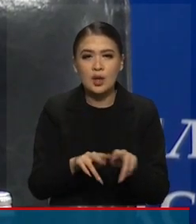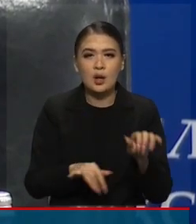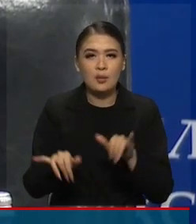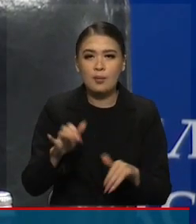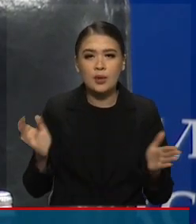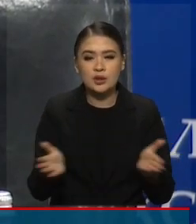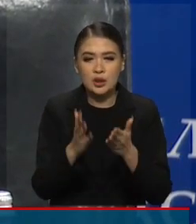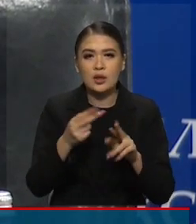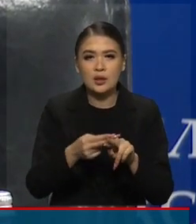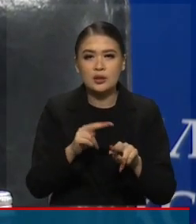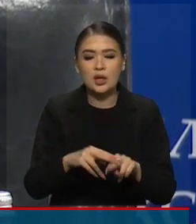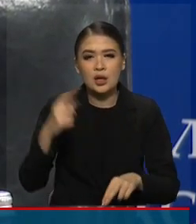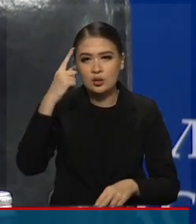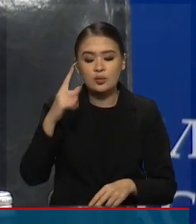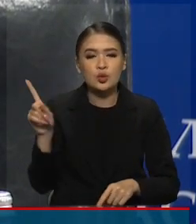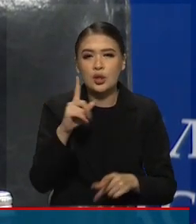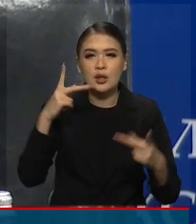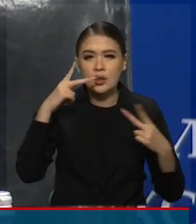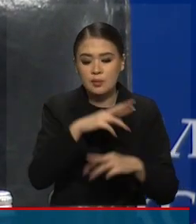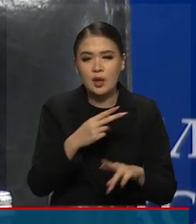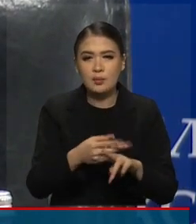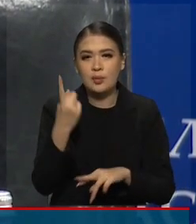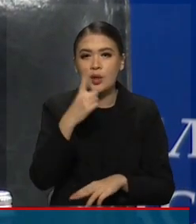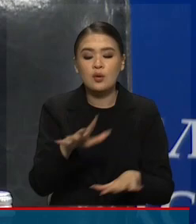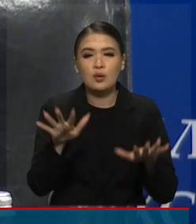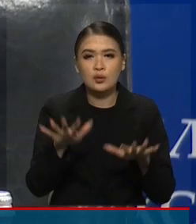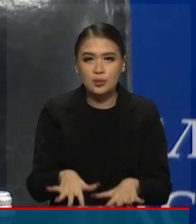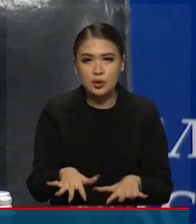поддержание предприятия, я считаю неправильным, потому что в первую очередь